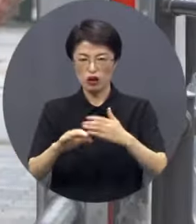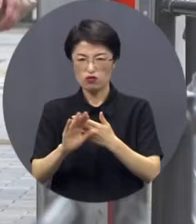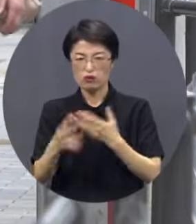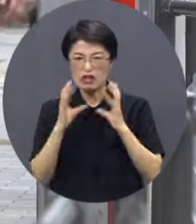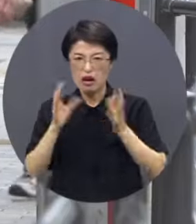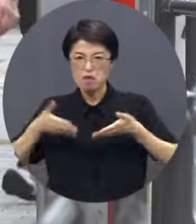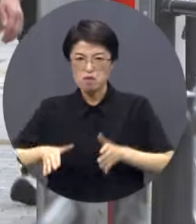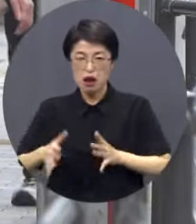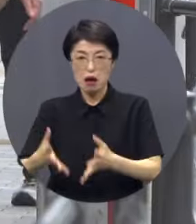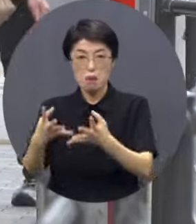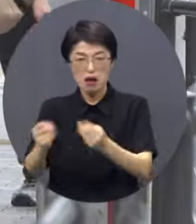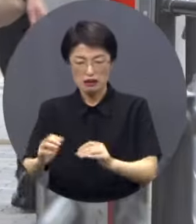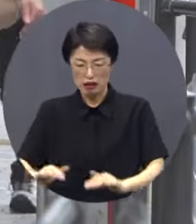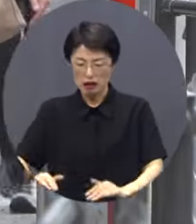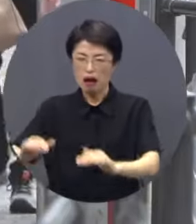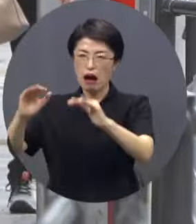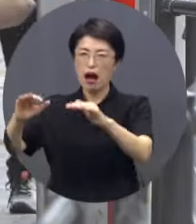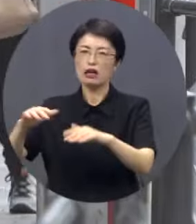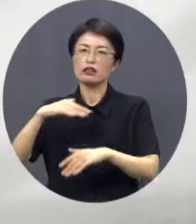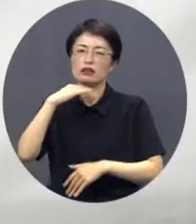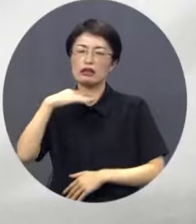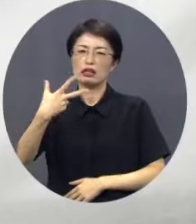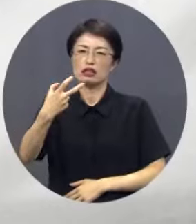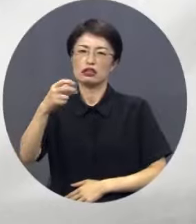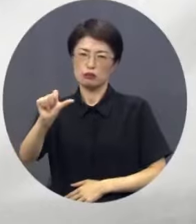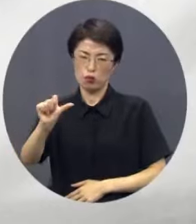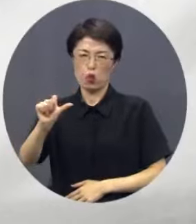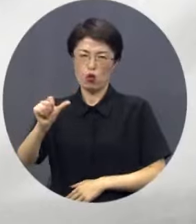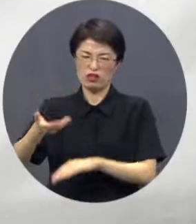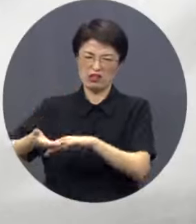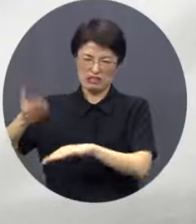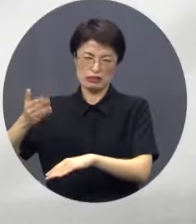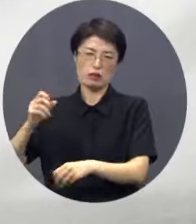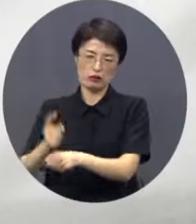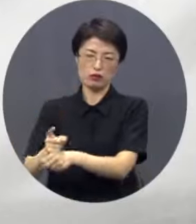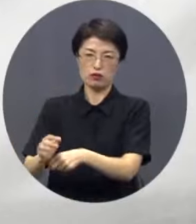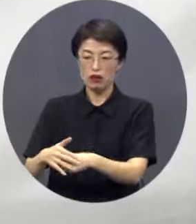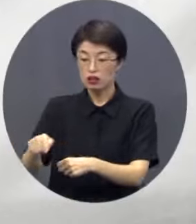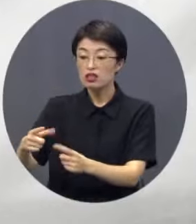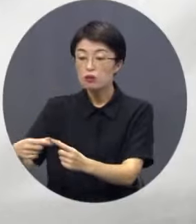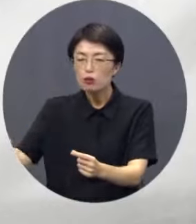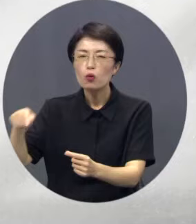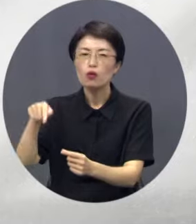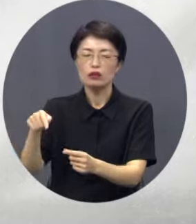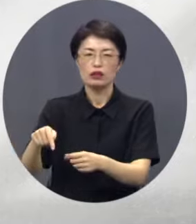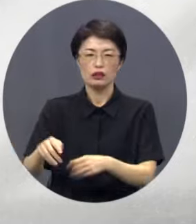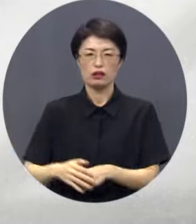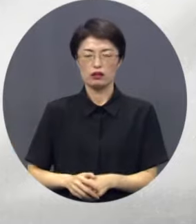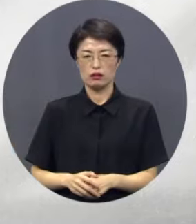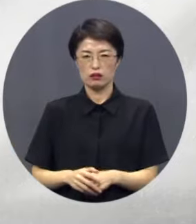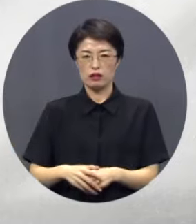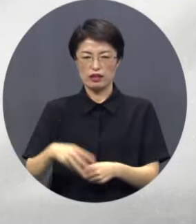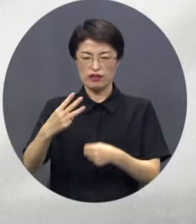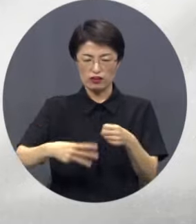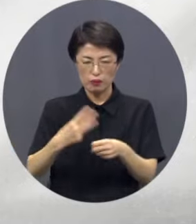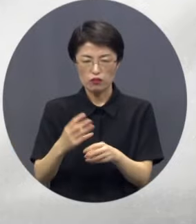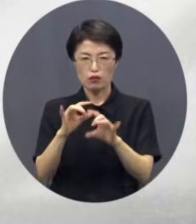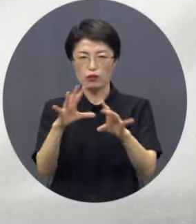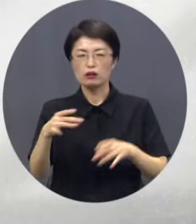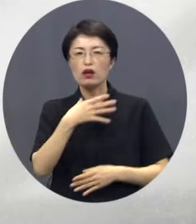모두 75세 이상이 되는 일본 이에 대비해 2000년부터 3년 단위의 고령화 대책을 추진 중인